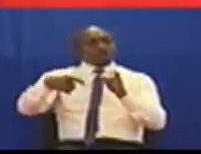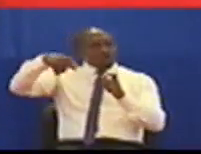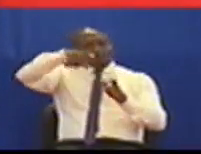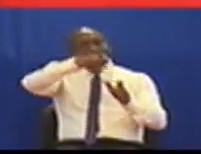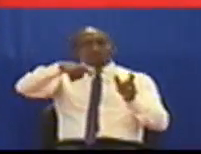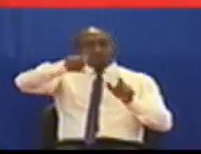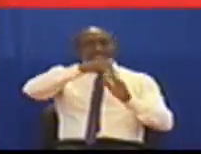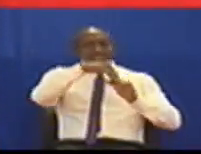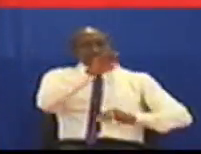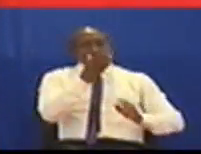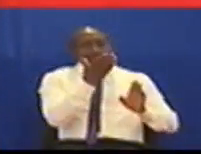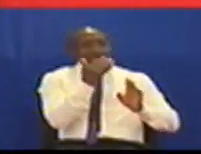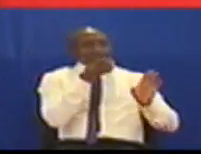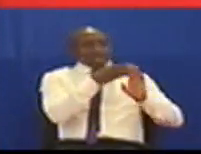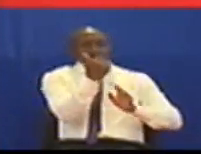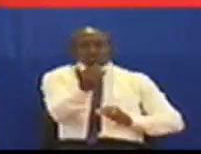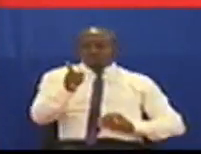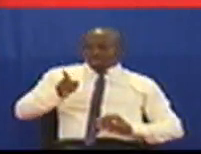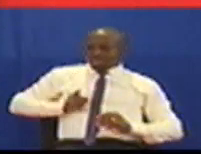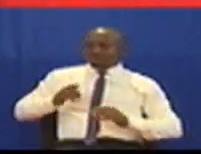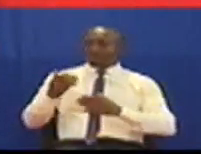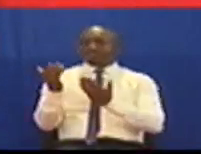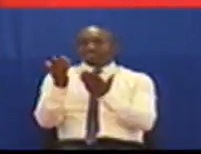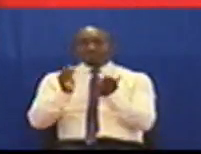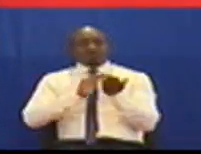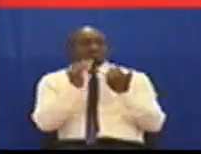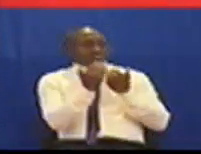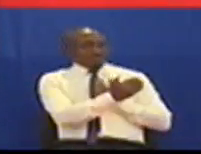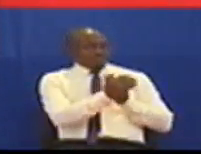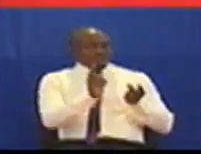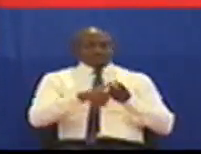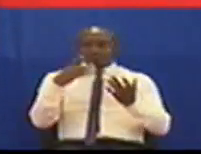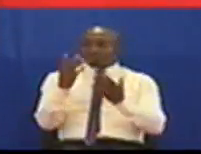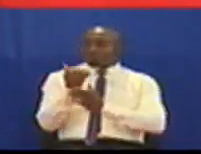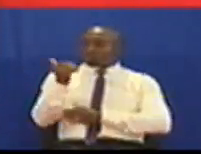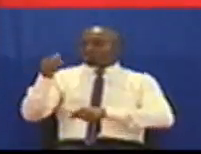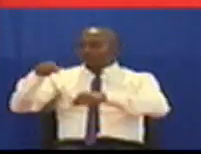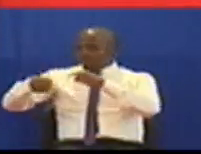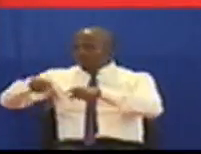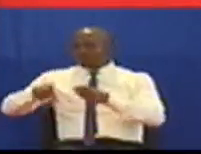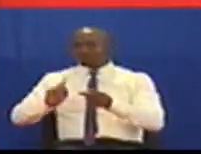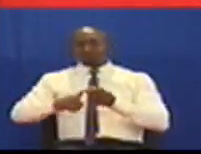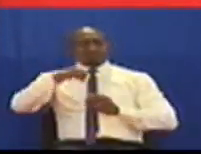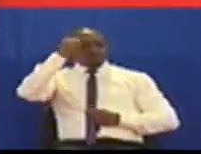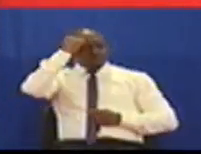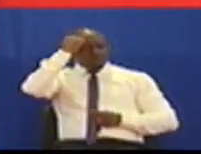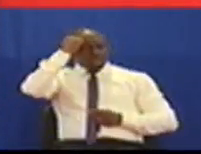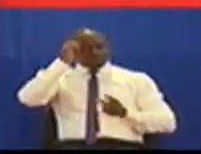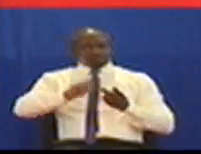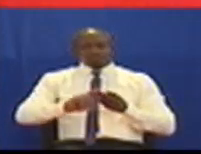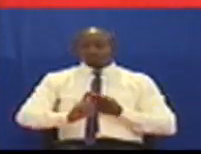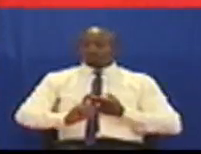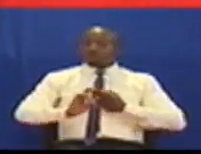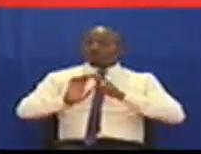ili watoto wetu wa kike wapate hifadhi na watoto wenye ulemavu. Lakini pia kama mnakumbuka TWPG, yani wabunge